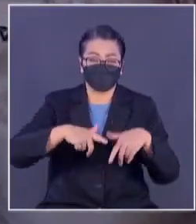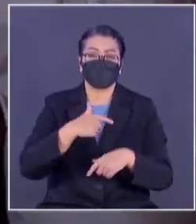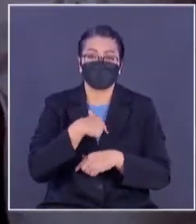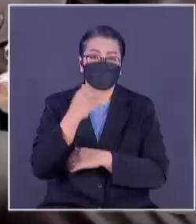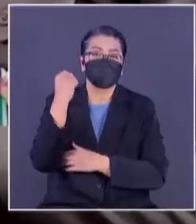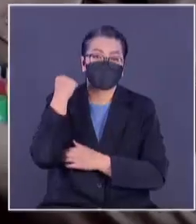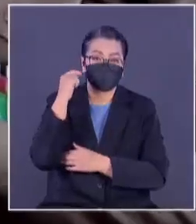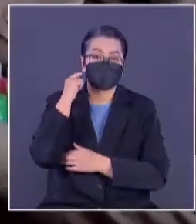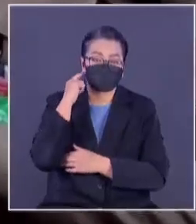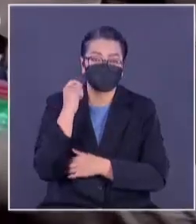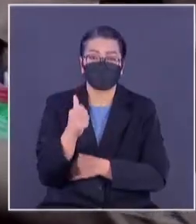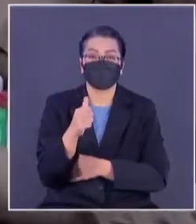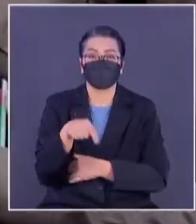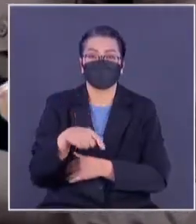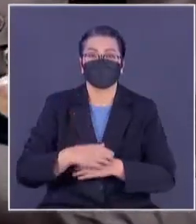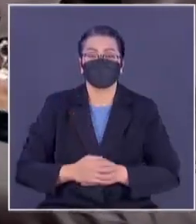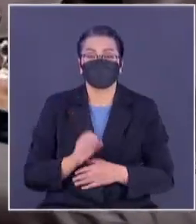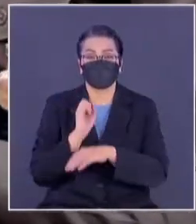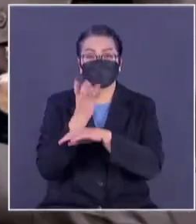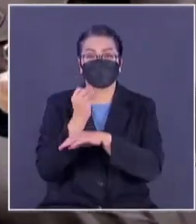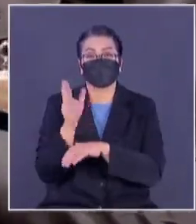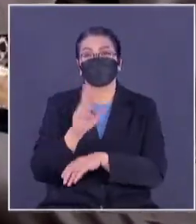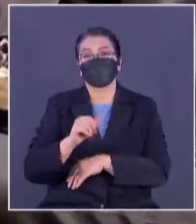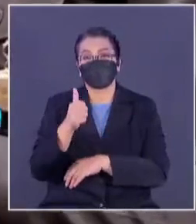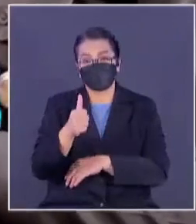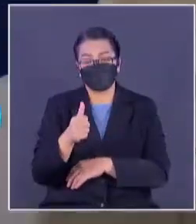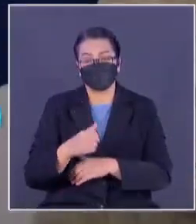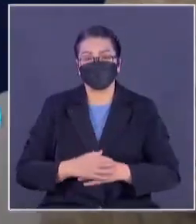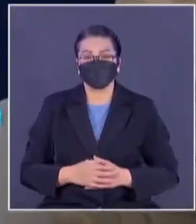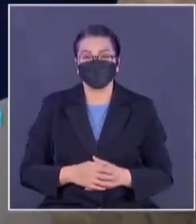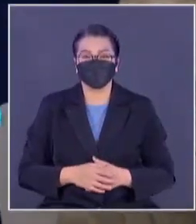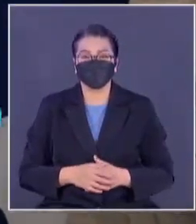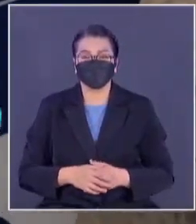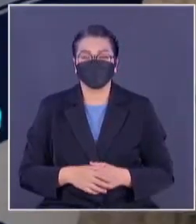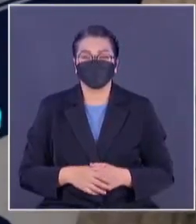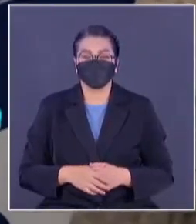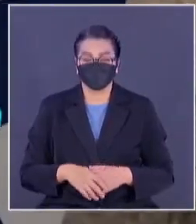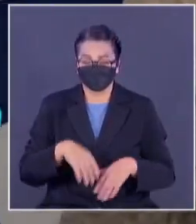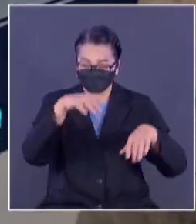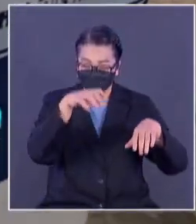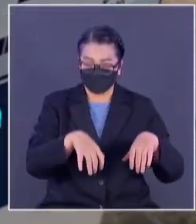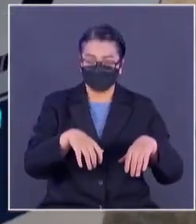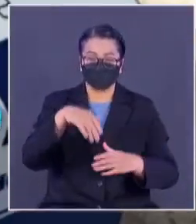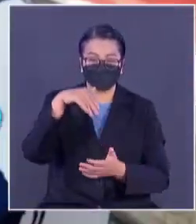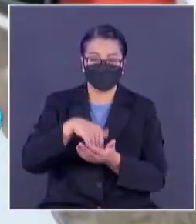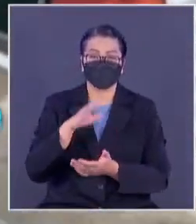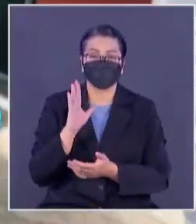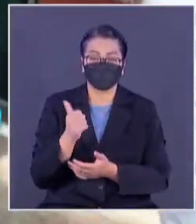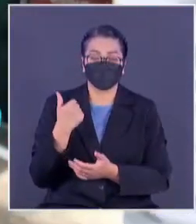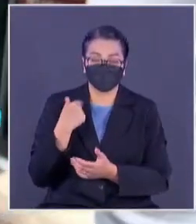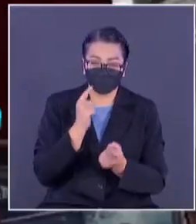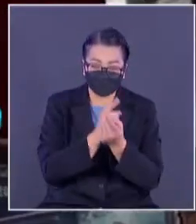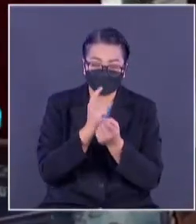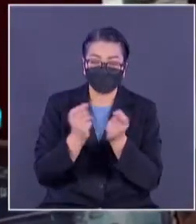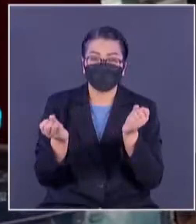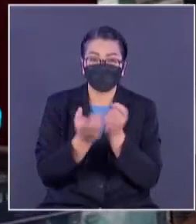ไปครับ ก็สร้างความมั่นใจนะคะให้กับพี่น้องประชาชนรวมทั้งนักท่องเที่ยวโดยเฉพาะในย่านที่เขาไปตั้งเนี่ยเป็นใจกลางเมืองเลยสภ.เมื